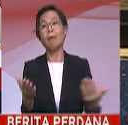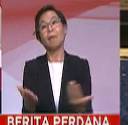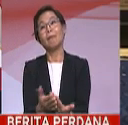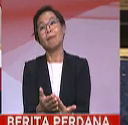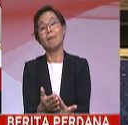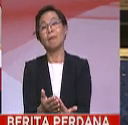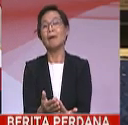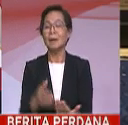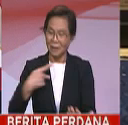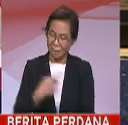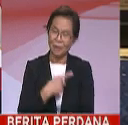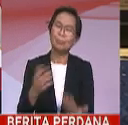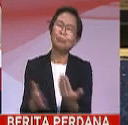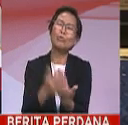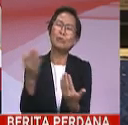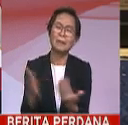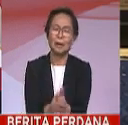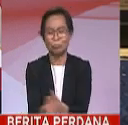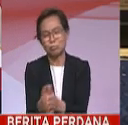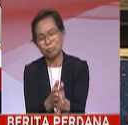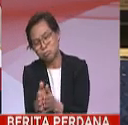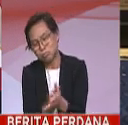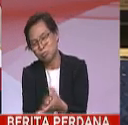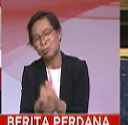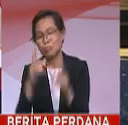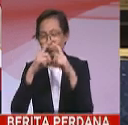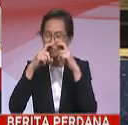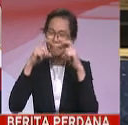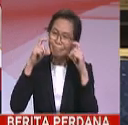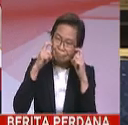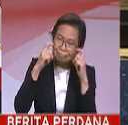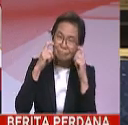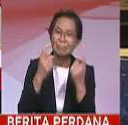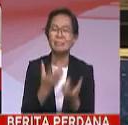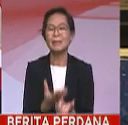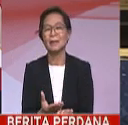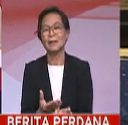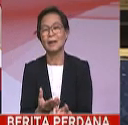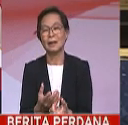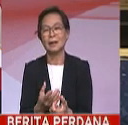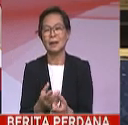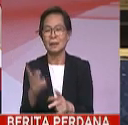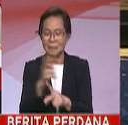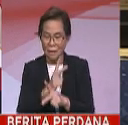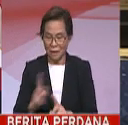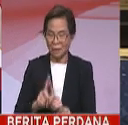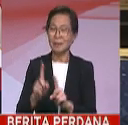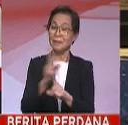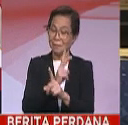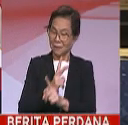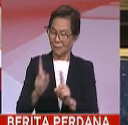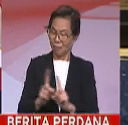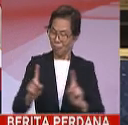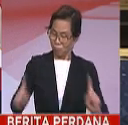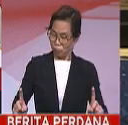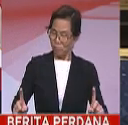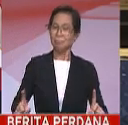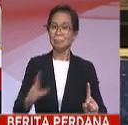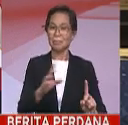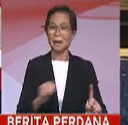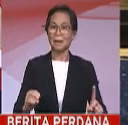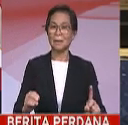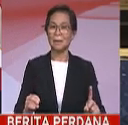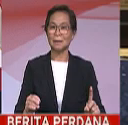seperti kerap mencuci tangan dengan sabun, memakai pelitup muka dengan betul, jaga jarak fizikal dan